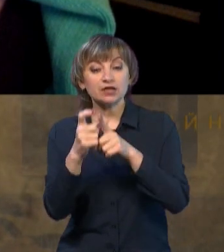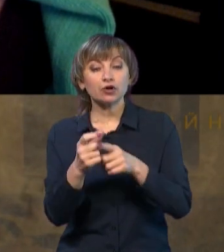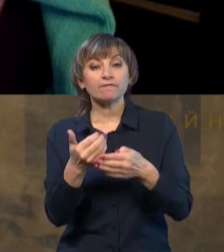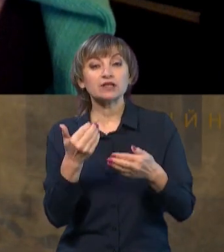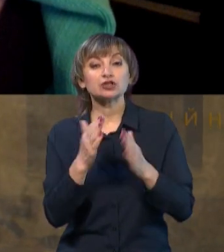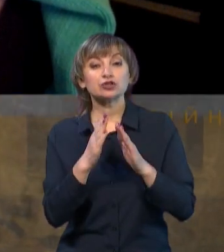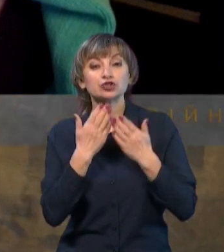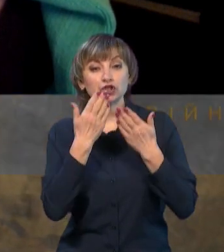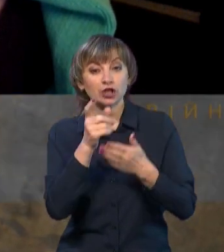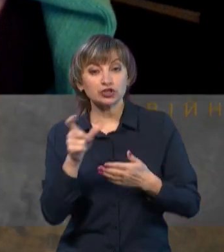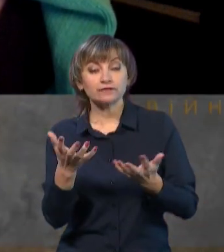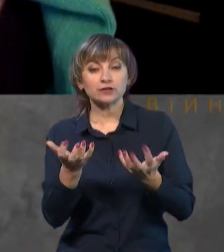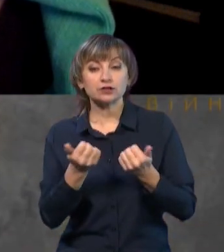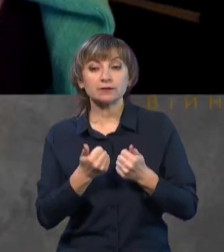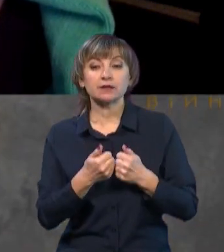читачів отримали?